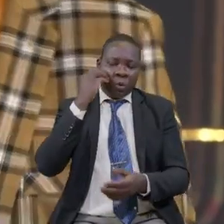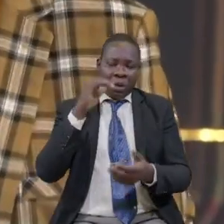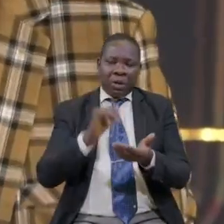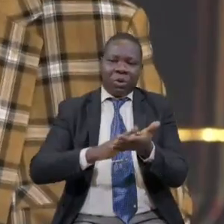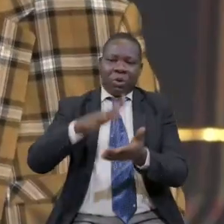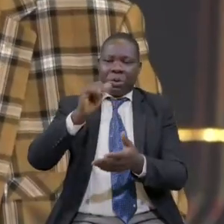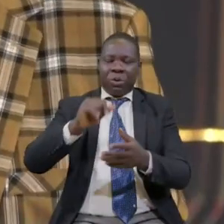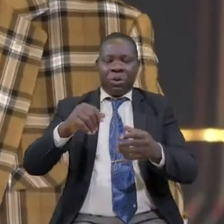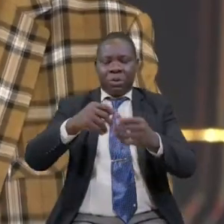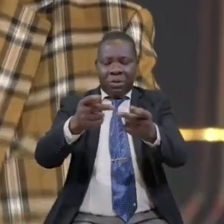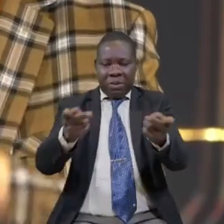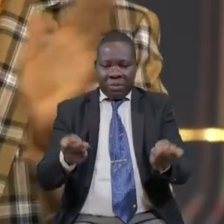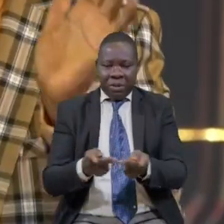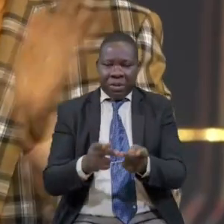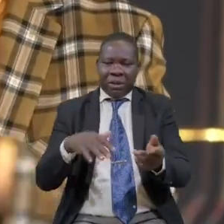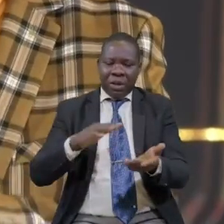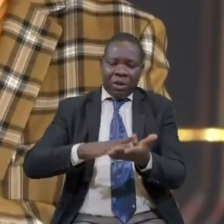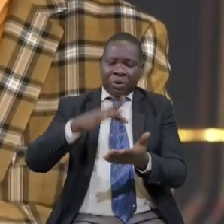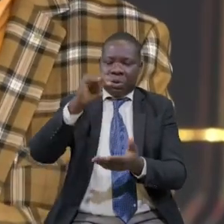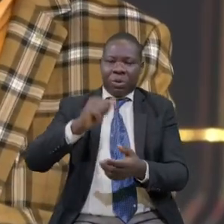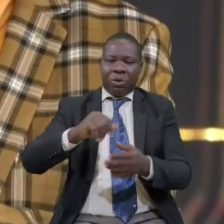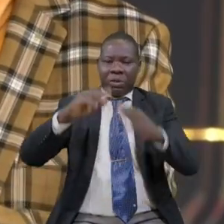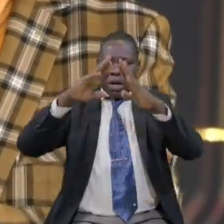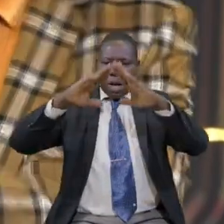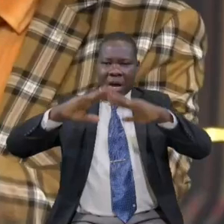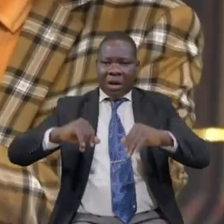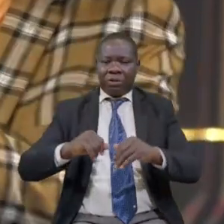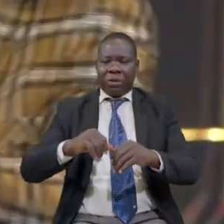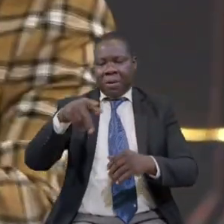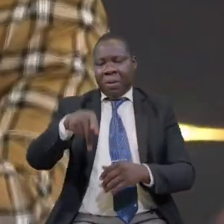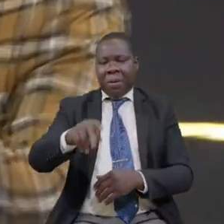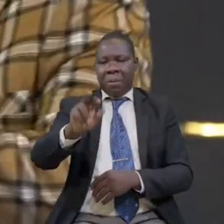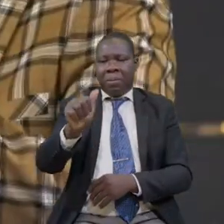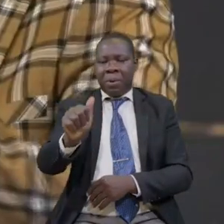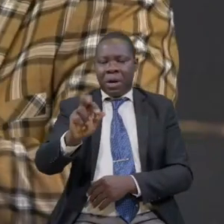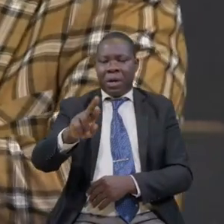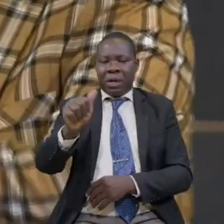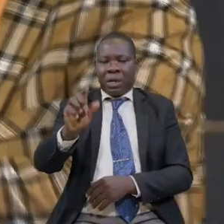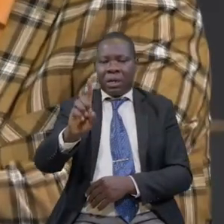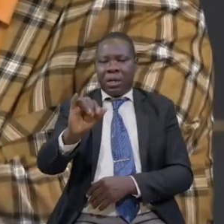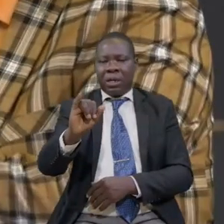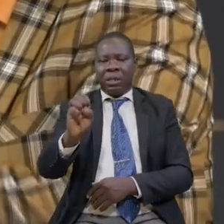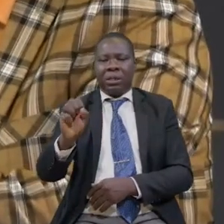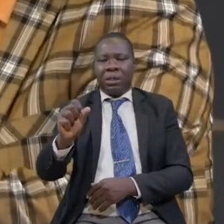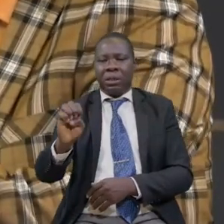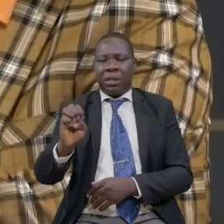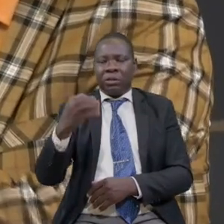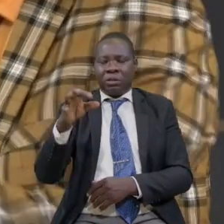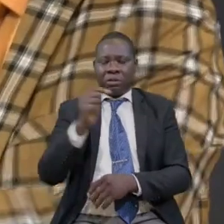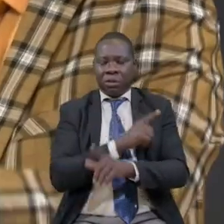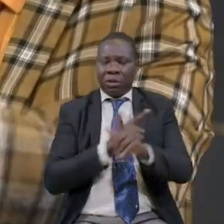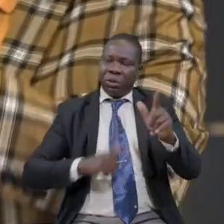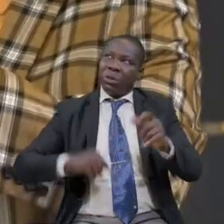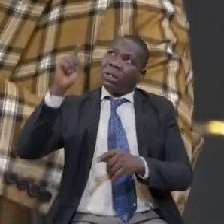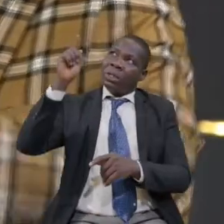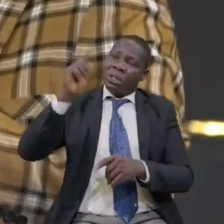être dignes pour ce paradis, ce lieu glorieux du Seigneur. Elle nous